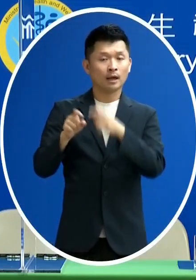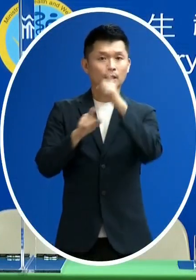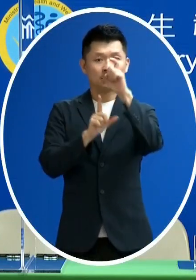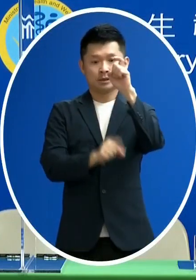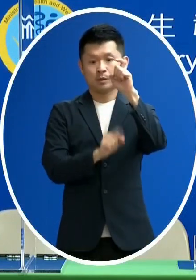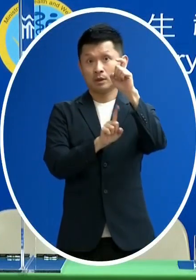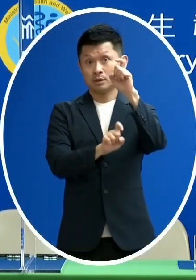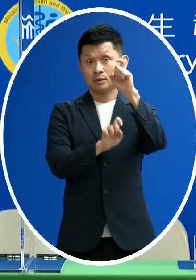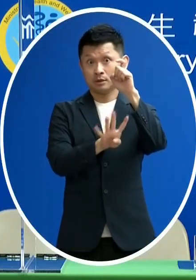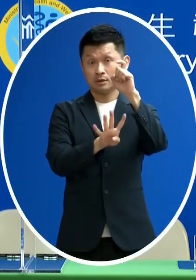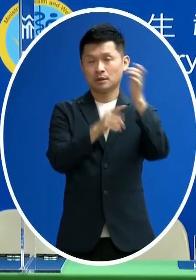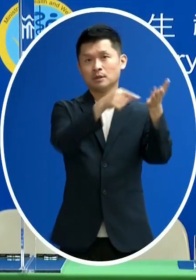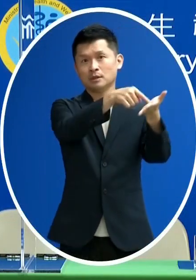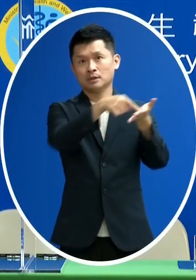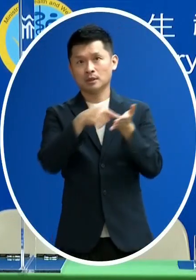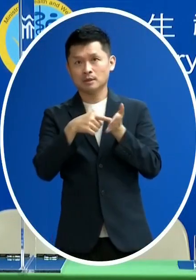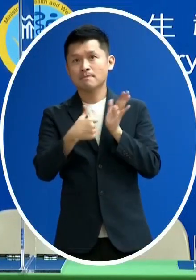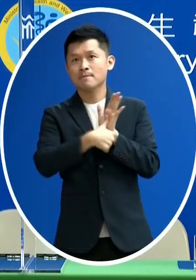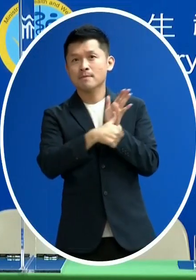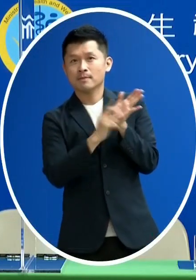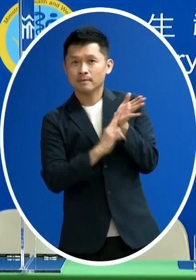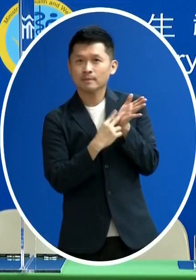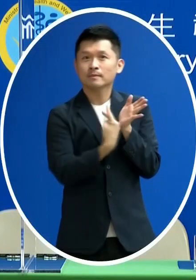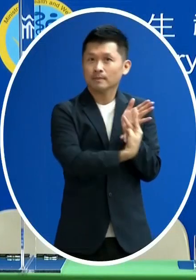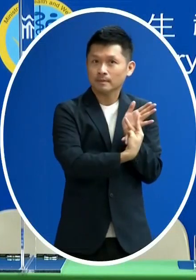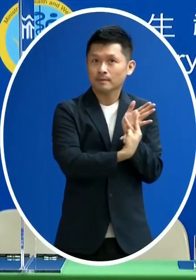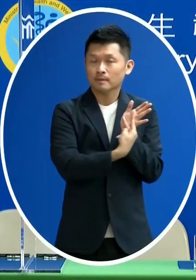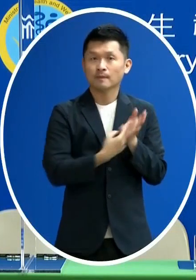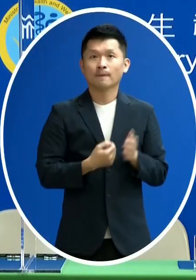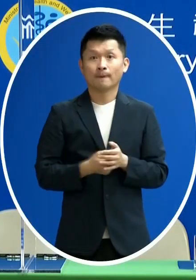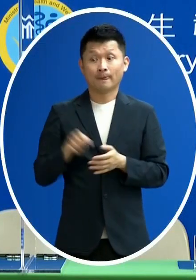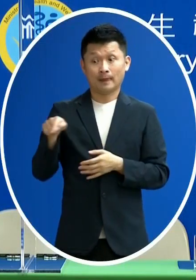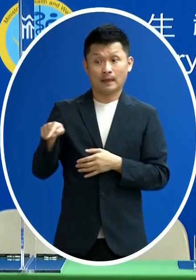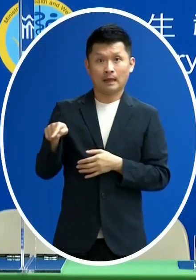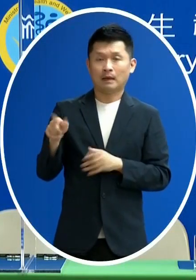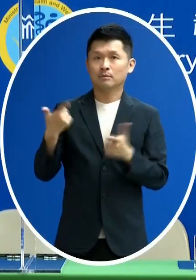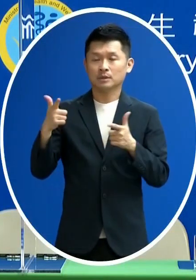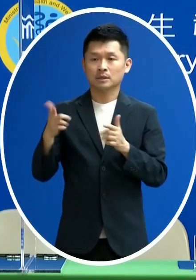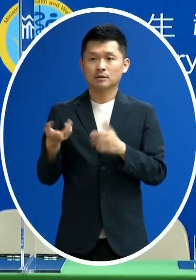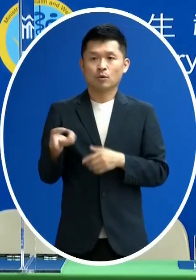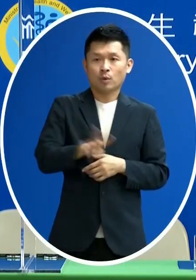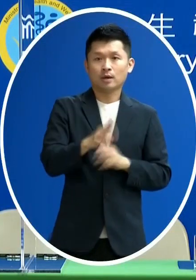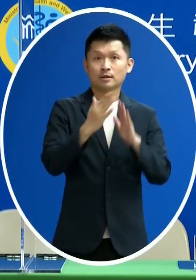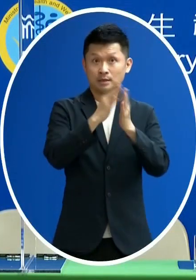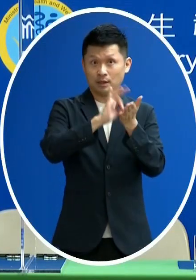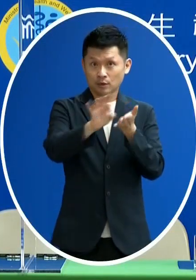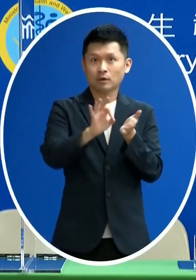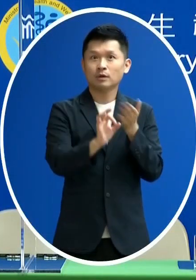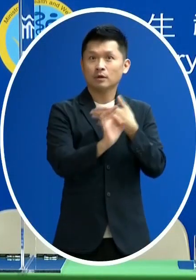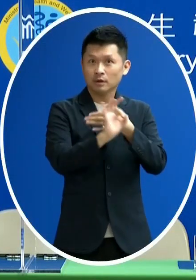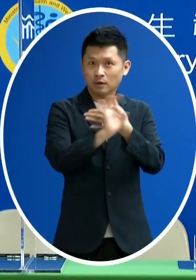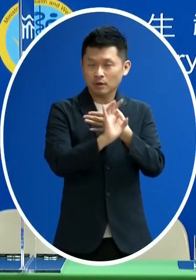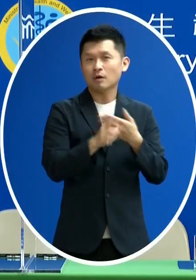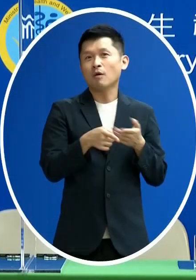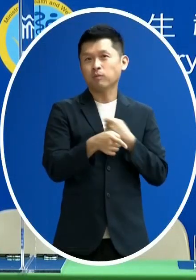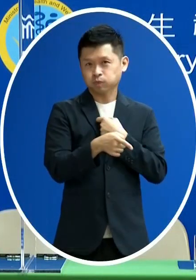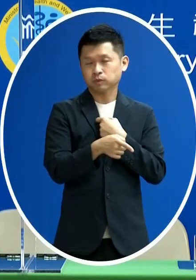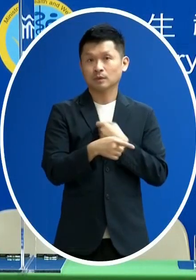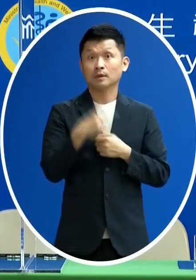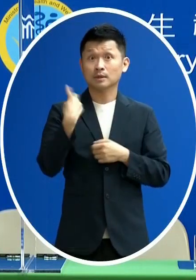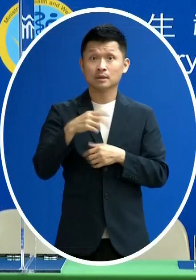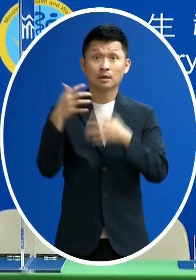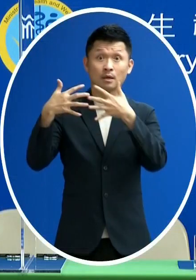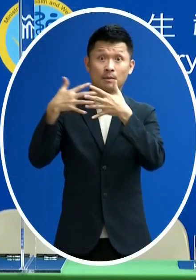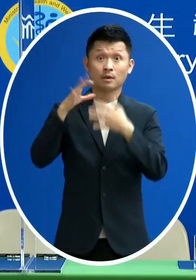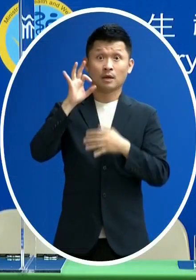号来申请变更，他不要申请 Rapid Test 了，他要换成 Home Test。然后他也检附